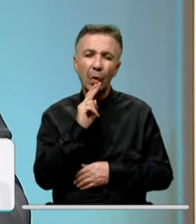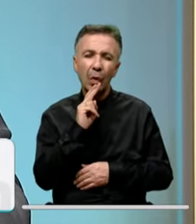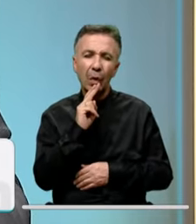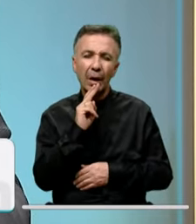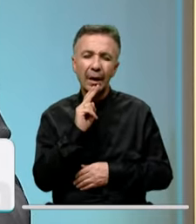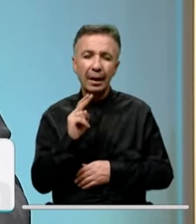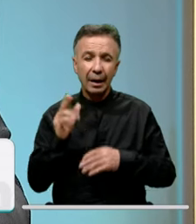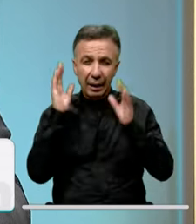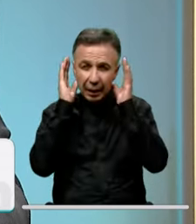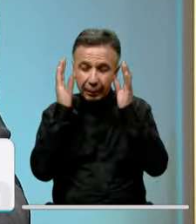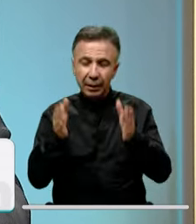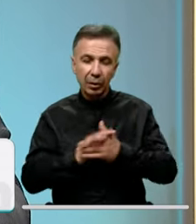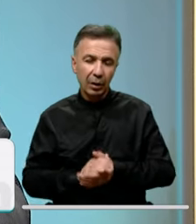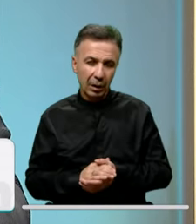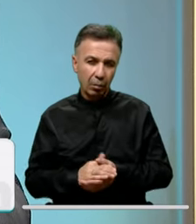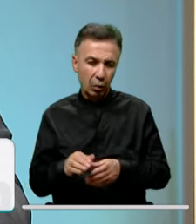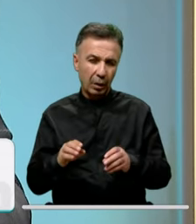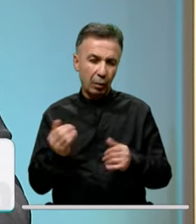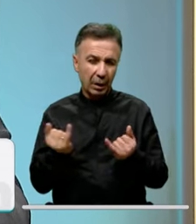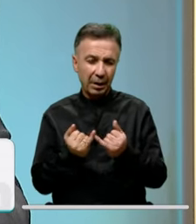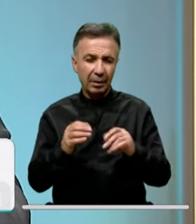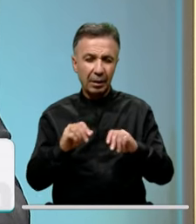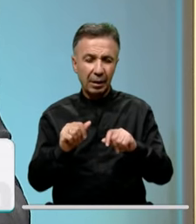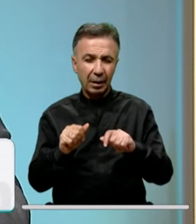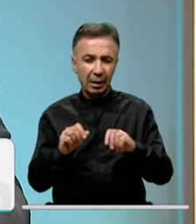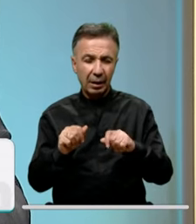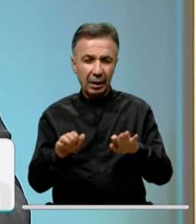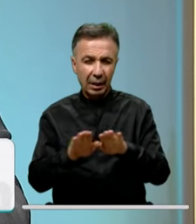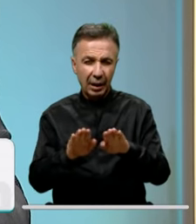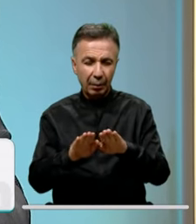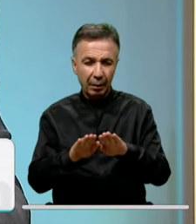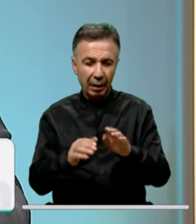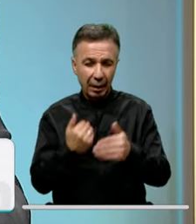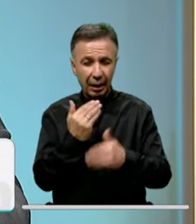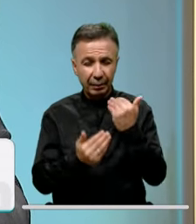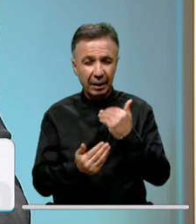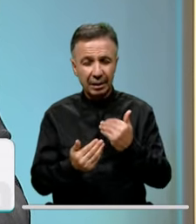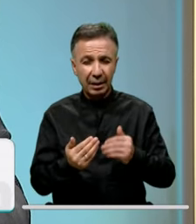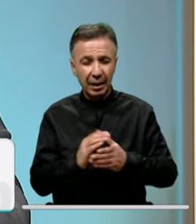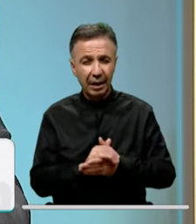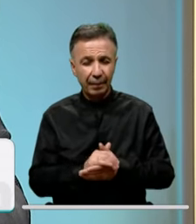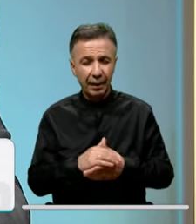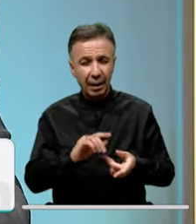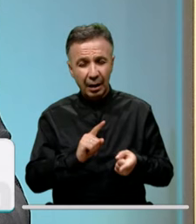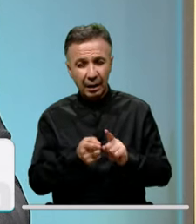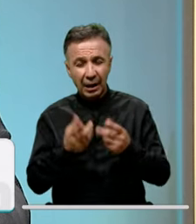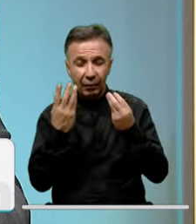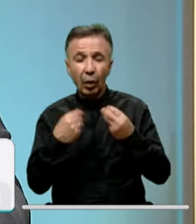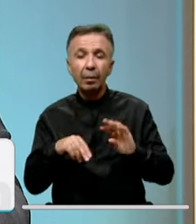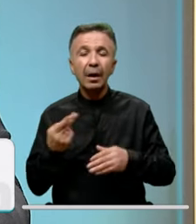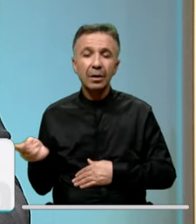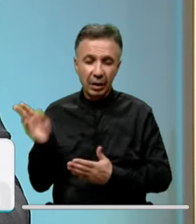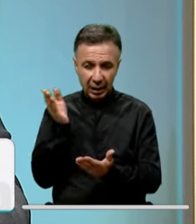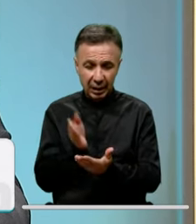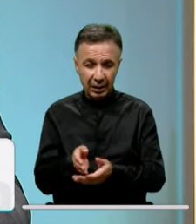de teyemmüm ile ancak dediğim gibi alternatifi olmayan cenaze